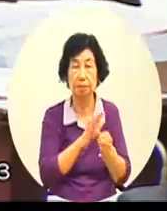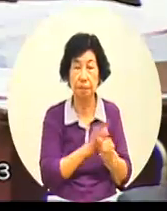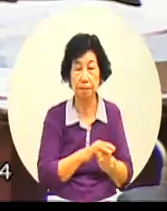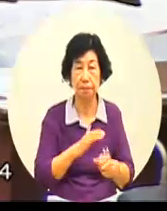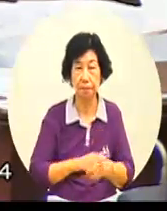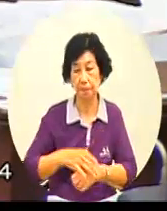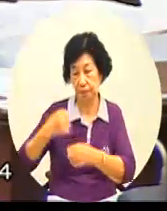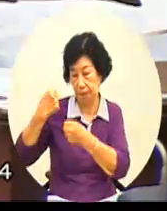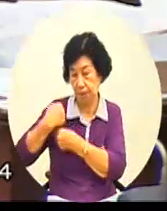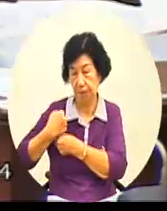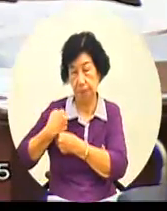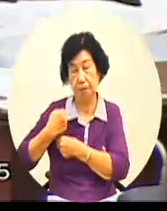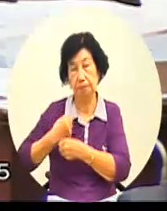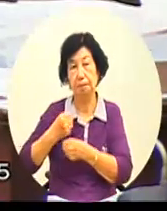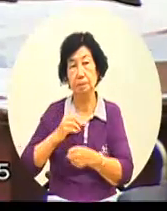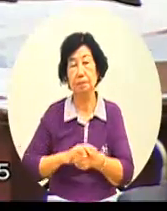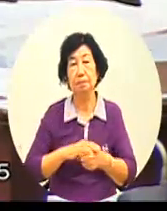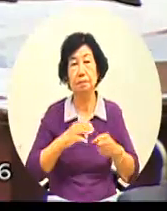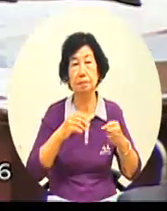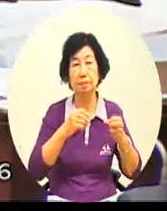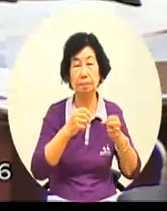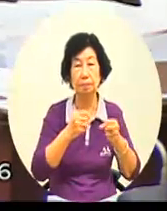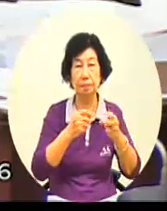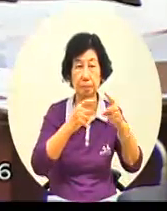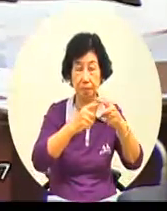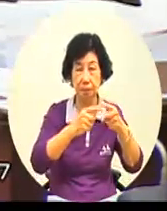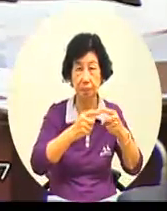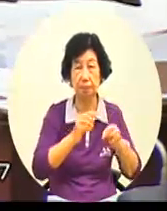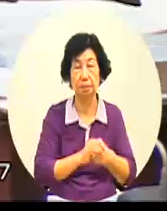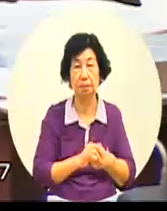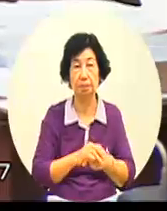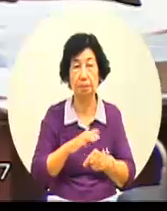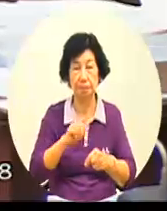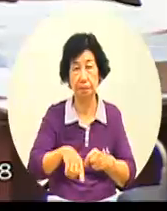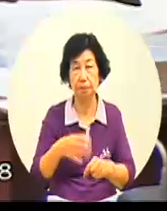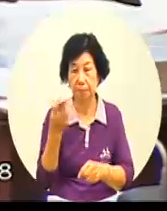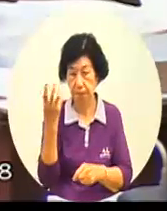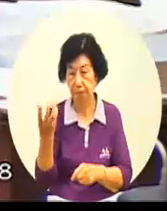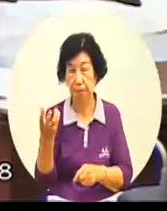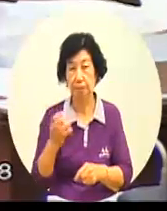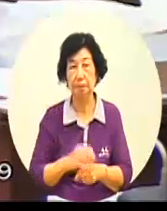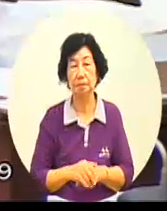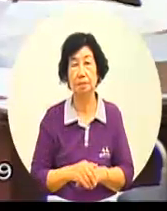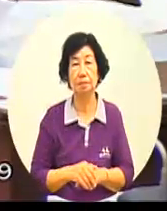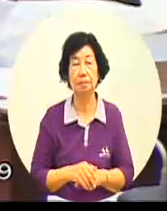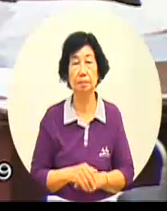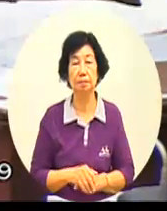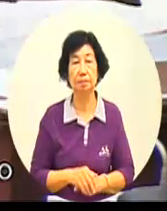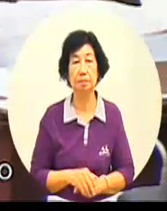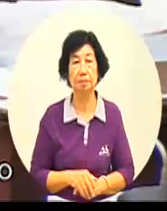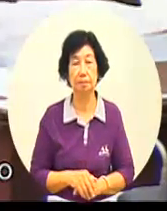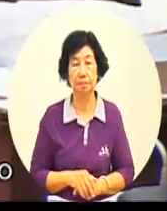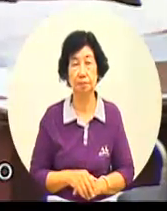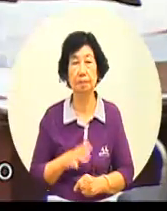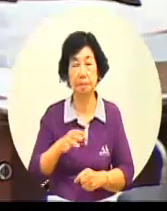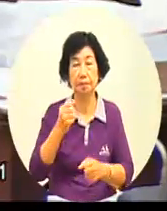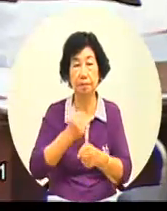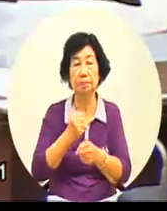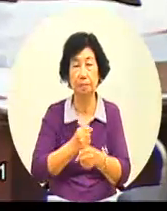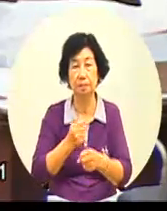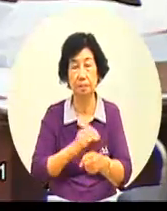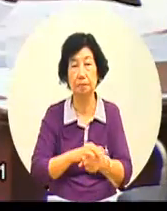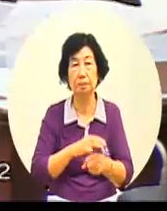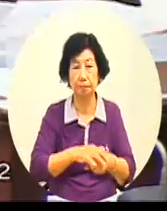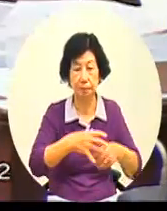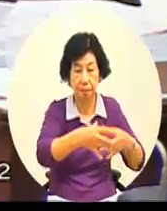啦。军人来对高雄市来讲，嘛是少数就对啦吼，算少数的这个职业的族群啦